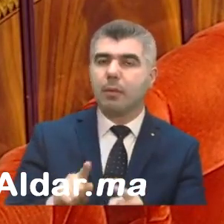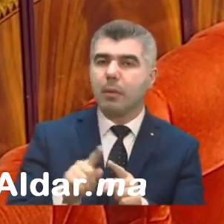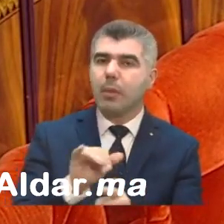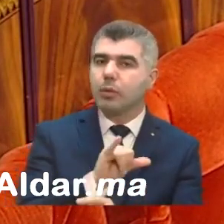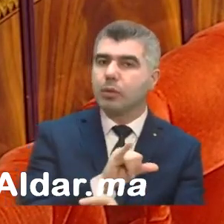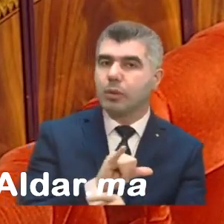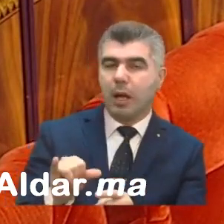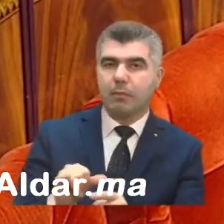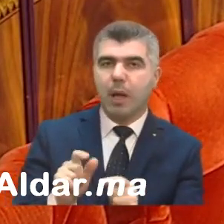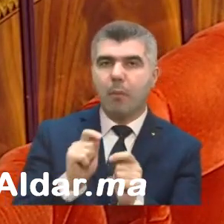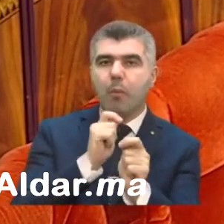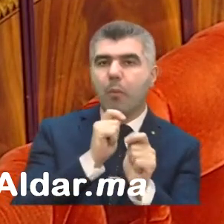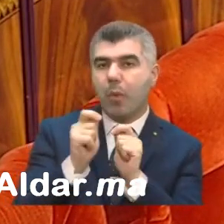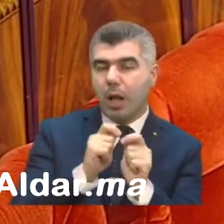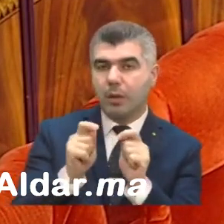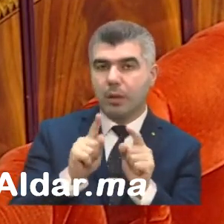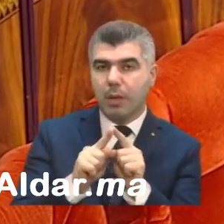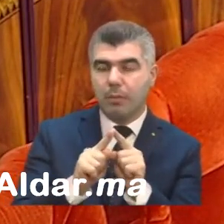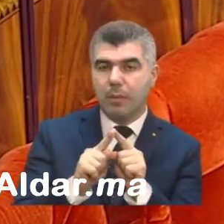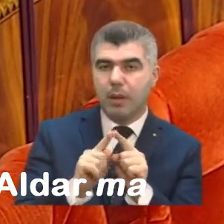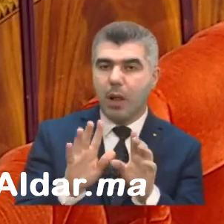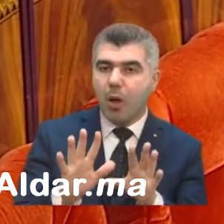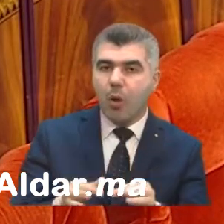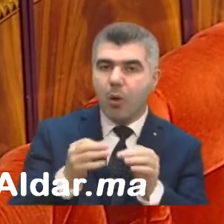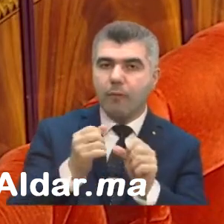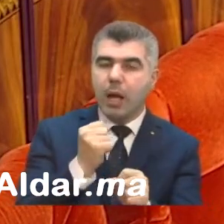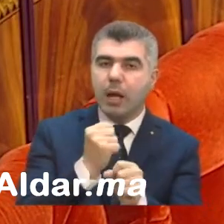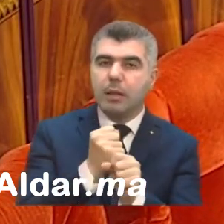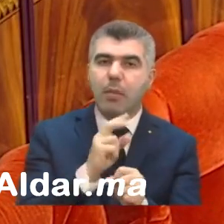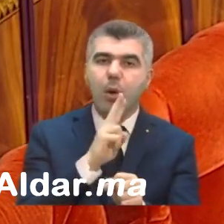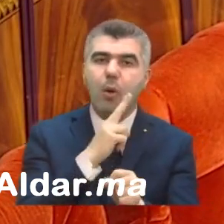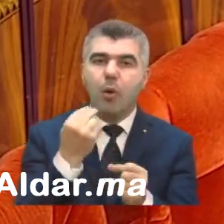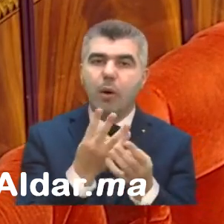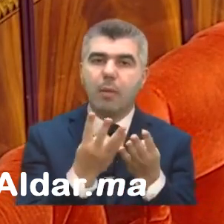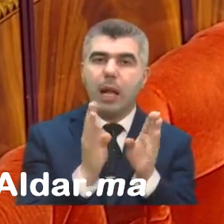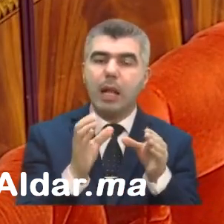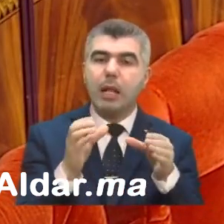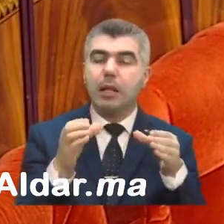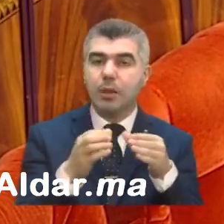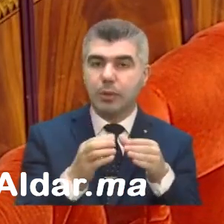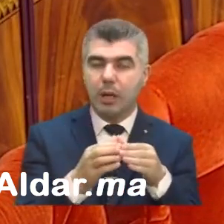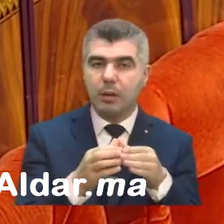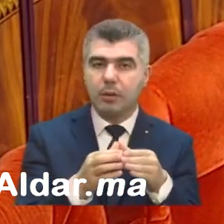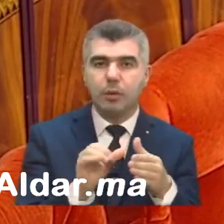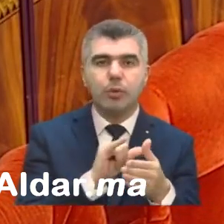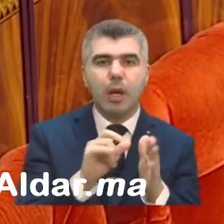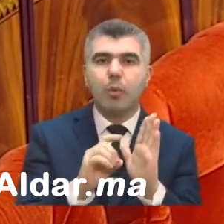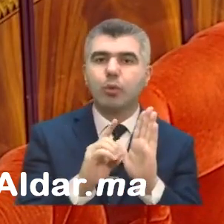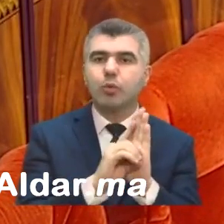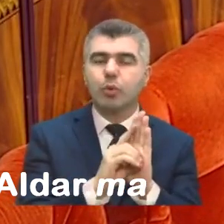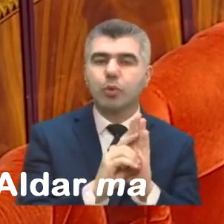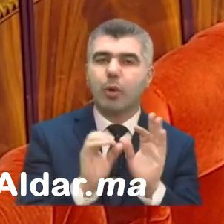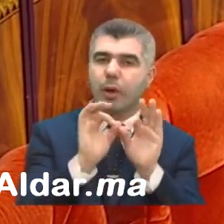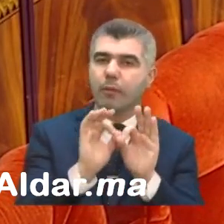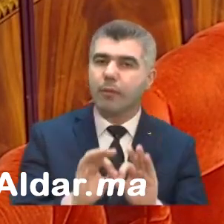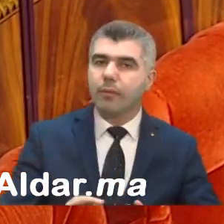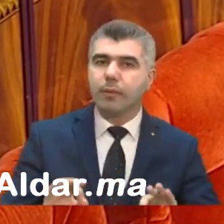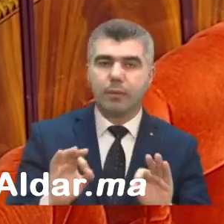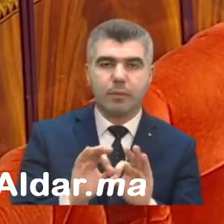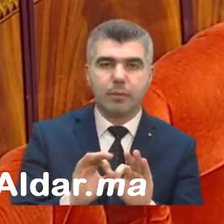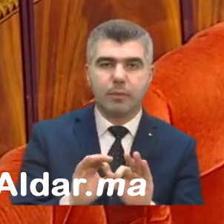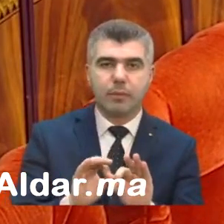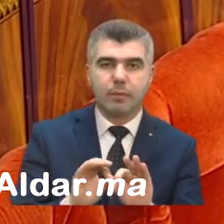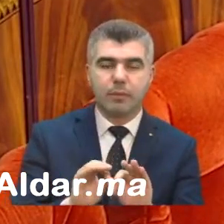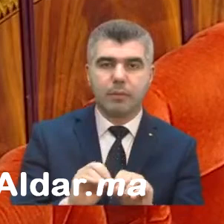يمكن ان نناقش حصيله عمل الحكومه في اللجان لانها غير دستوريه سيد النائب المحترم،